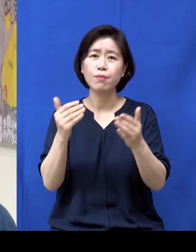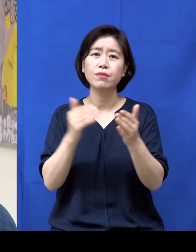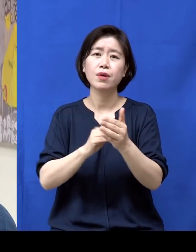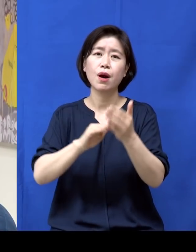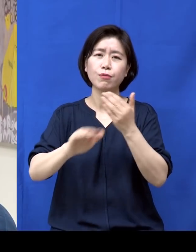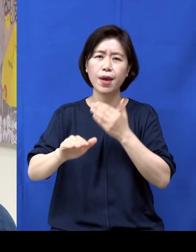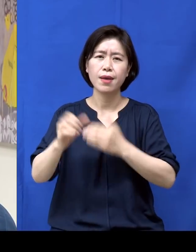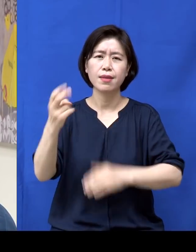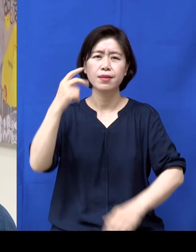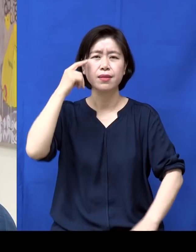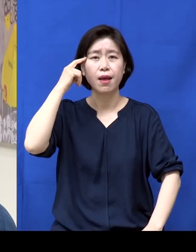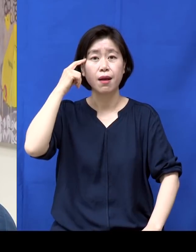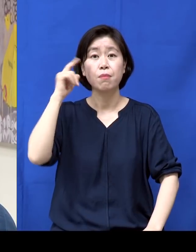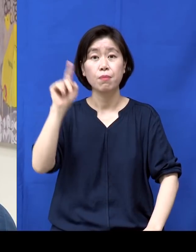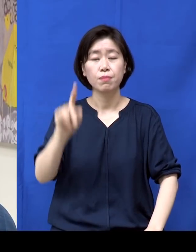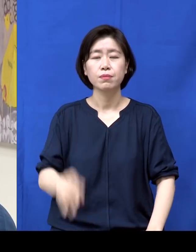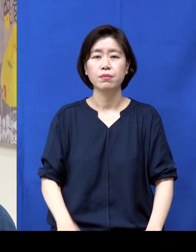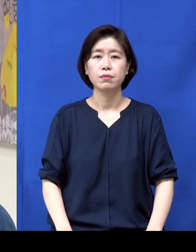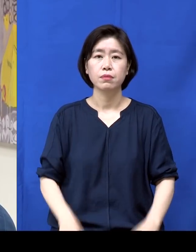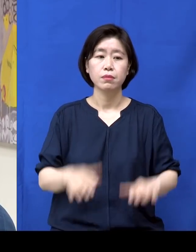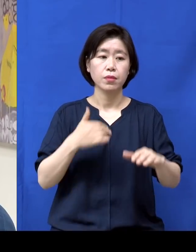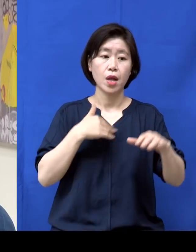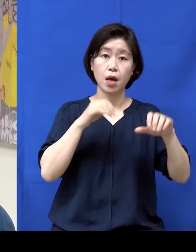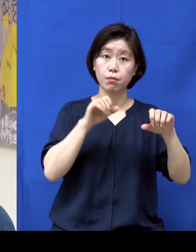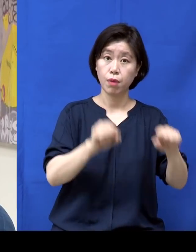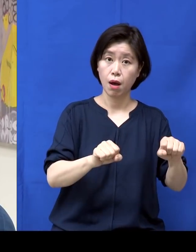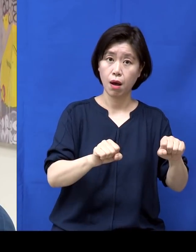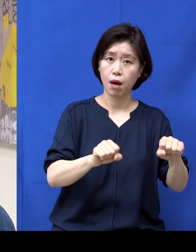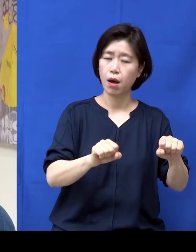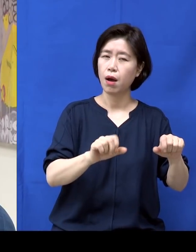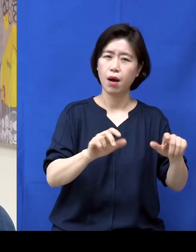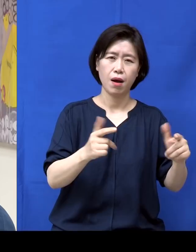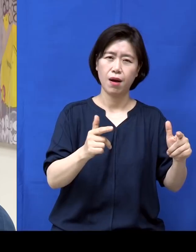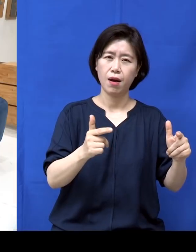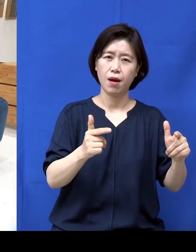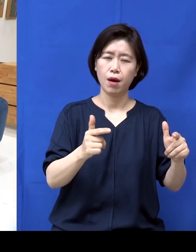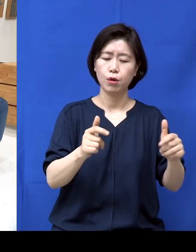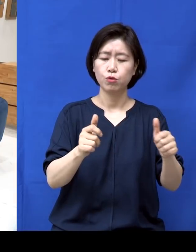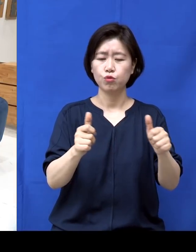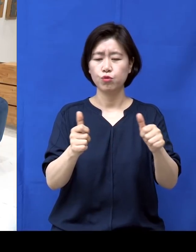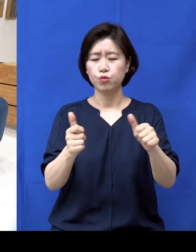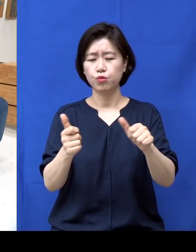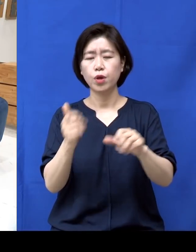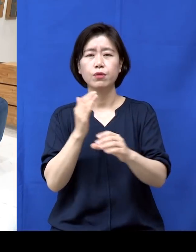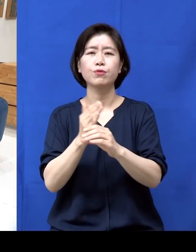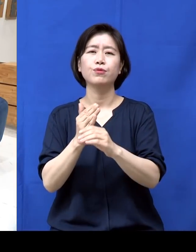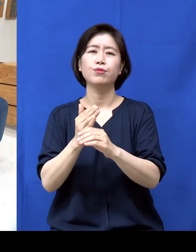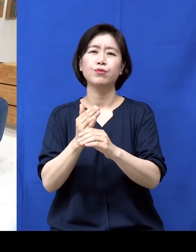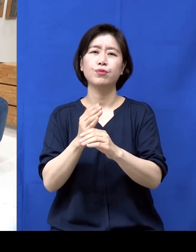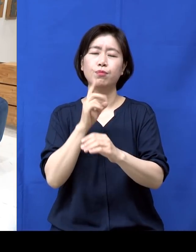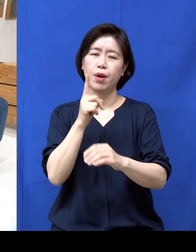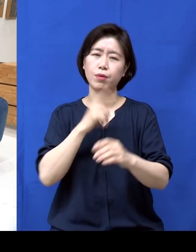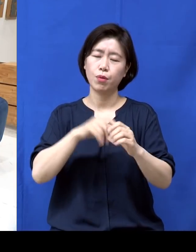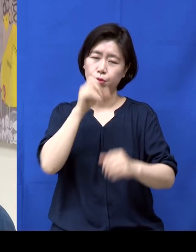저는 살아간다라는 표현보다 죽어간다라는 표현이 더 와닿는 거예요. 우리가 지금